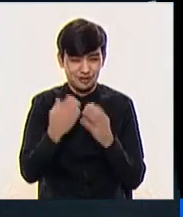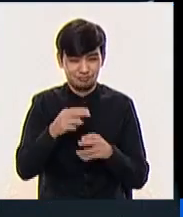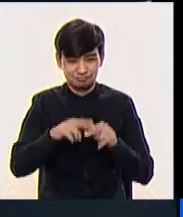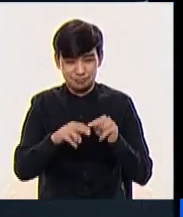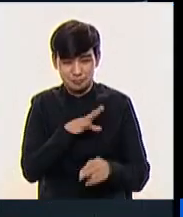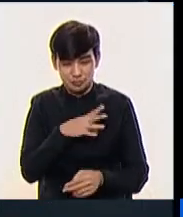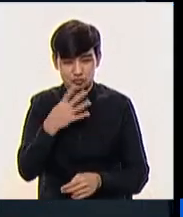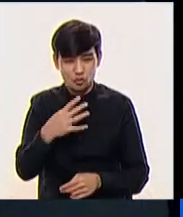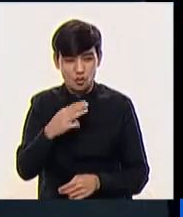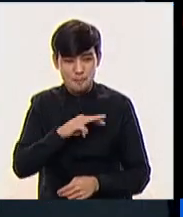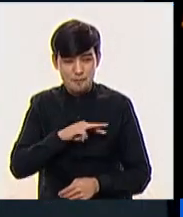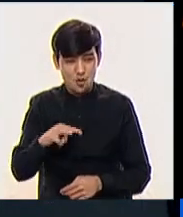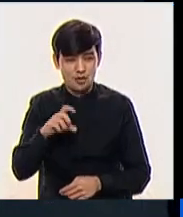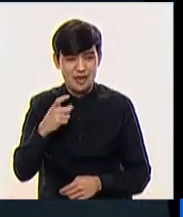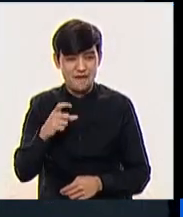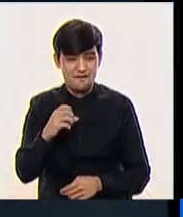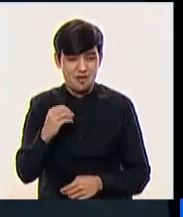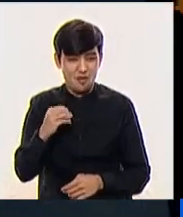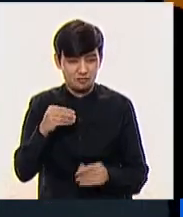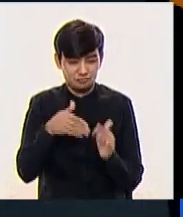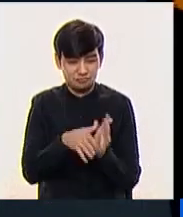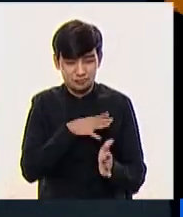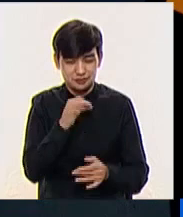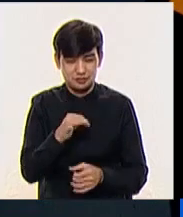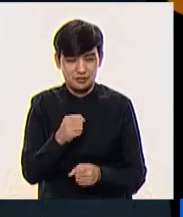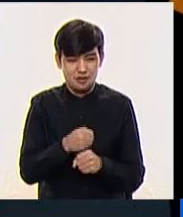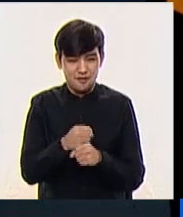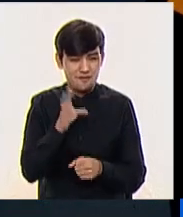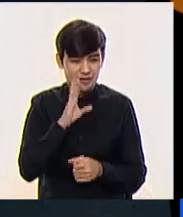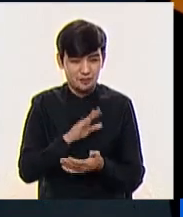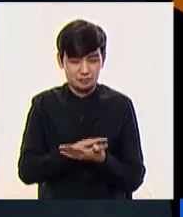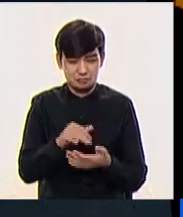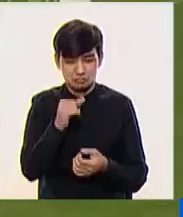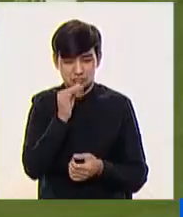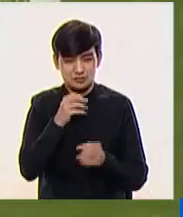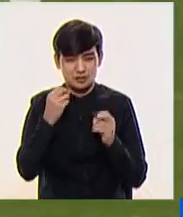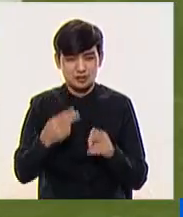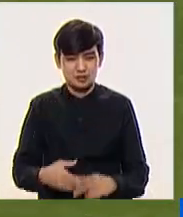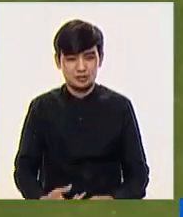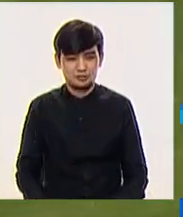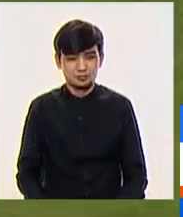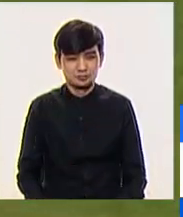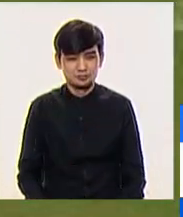построенный почти за 40 миллионов евро, не справился с водоотведением.